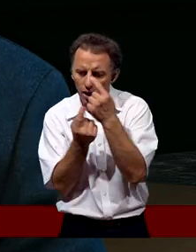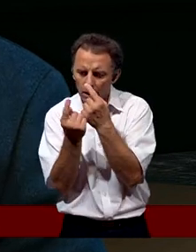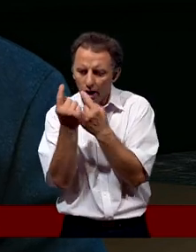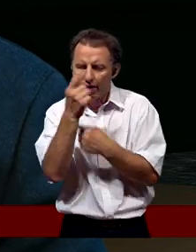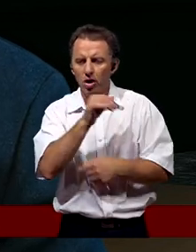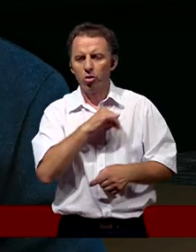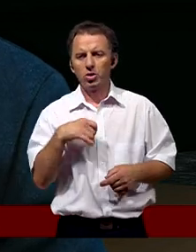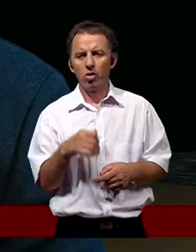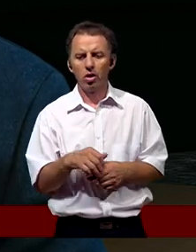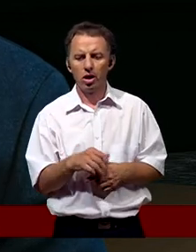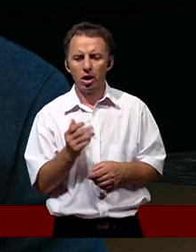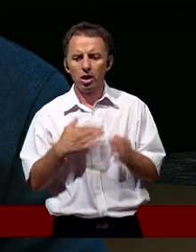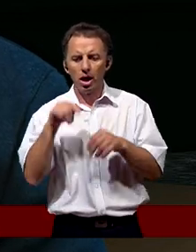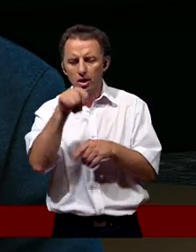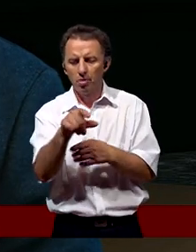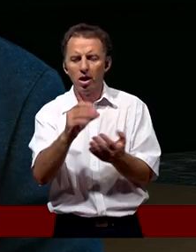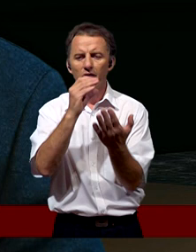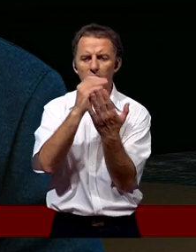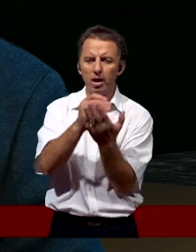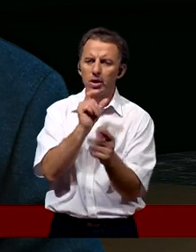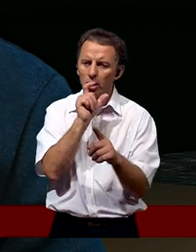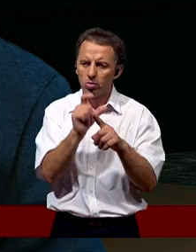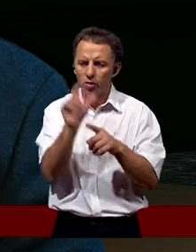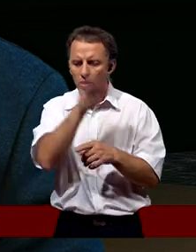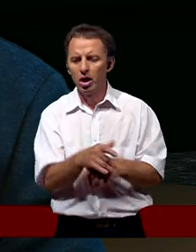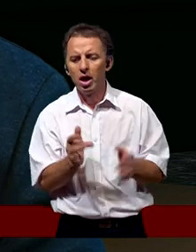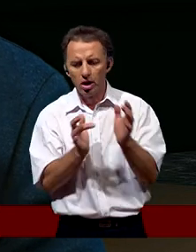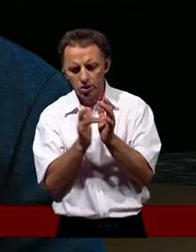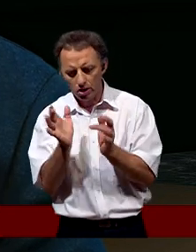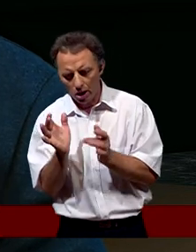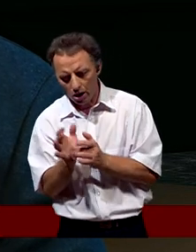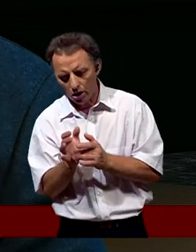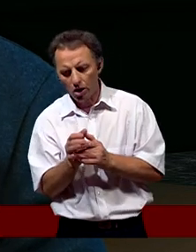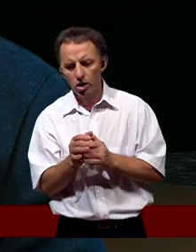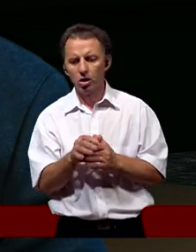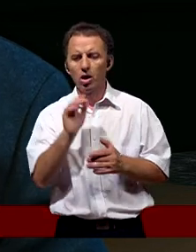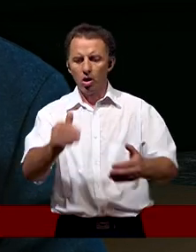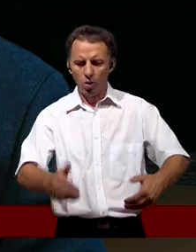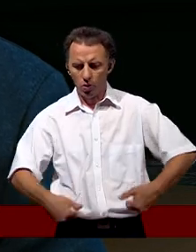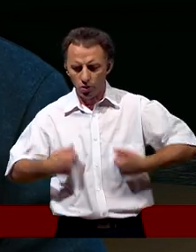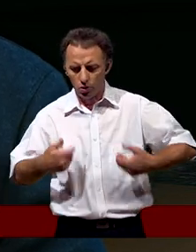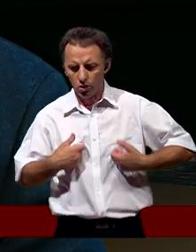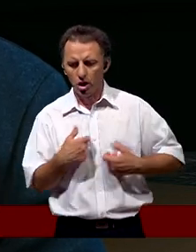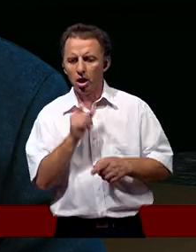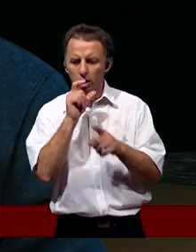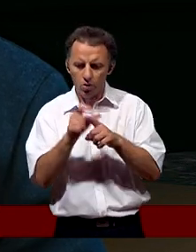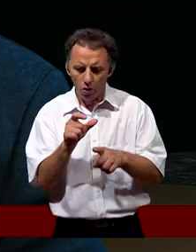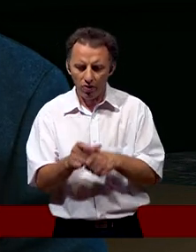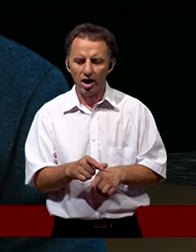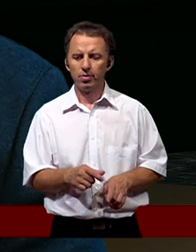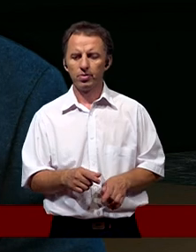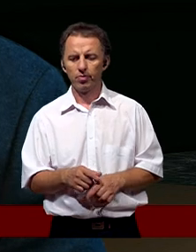się nad tym fragmentem Słowa Bożego, ponieważ wiemy, że Jezus i na odległość uzdrawiał i